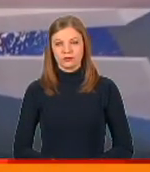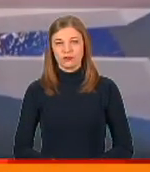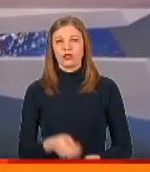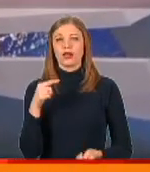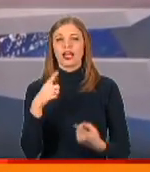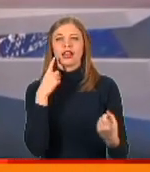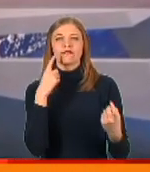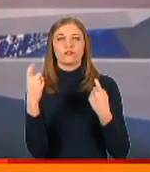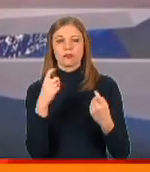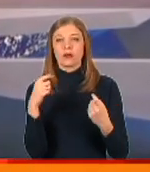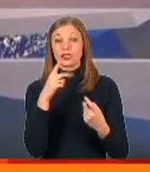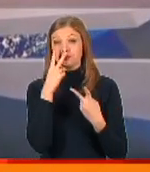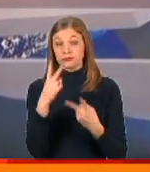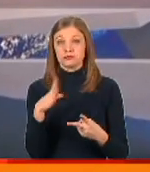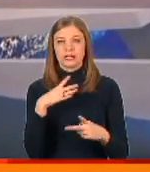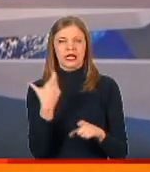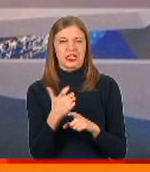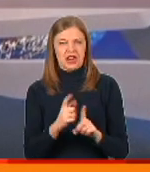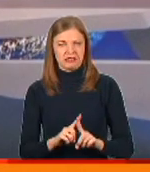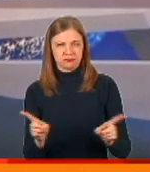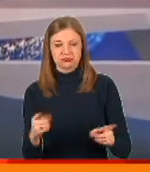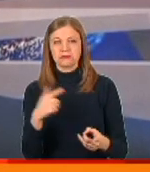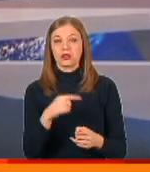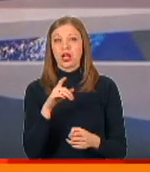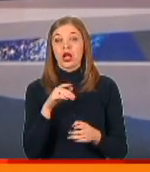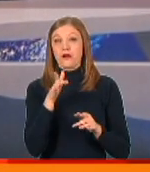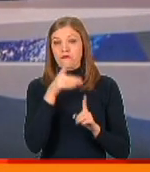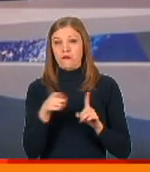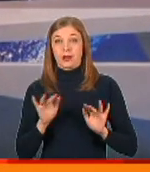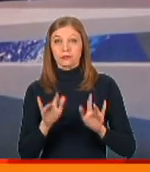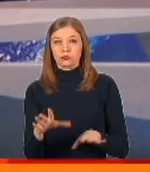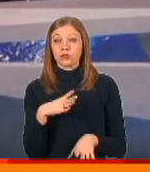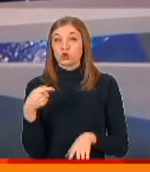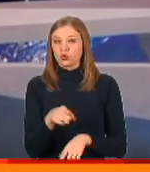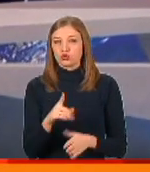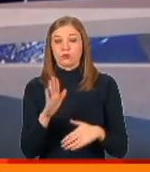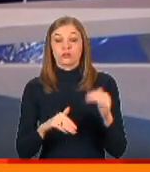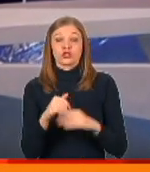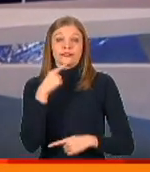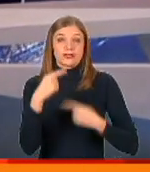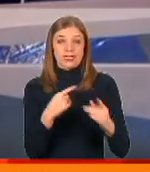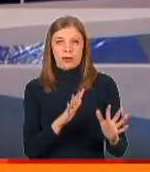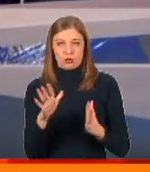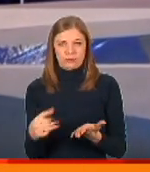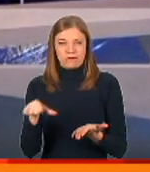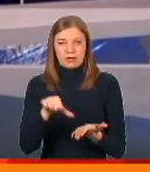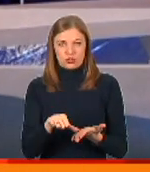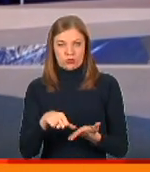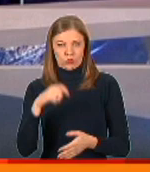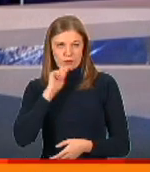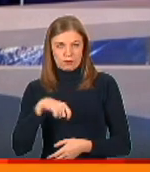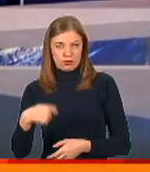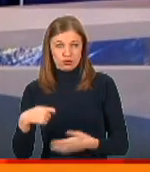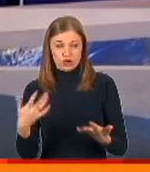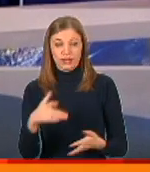Состав и формат церемонии выглядел крайне странно. Причем во время мероприятия случилось то, что почти всегда происходит в присутствии Петра